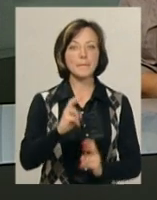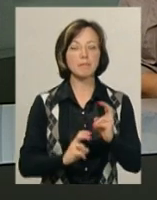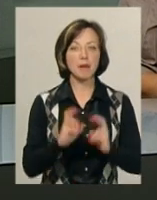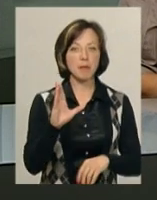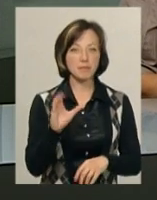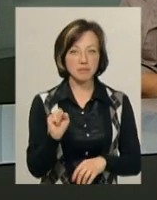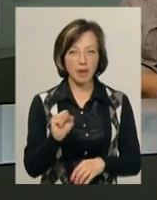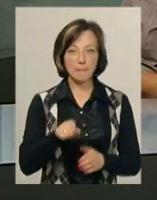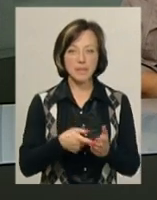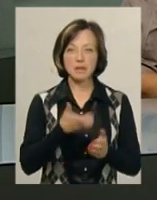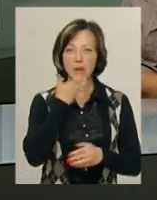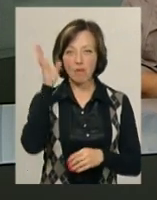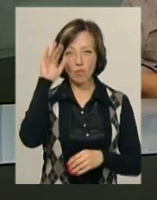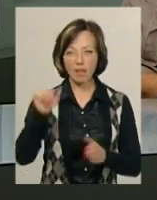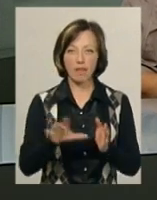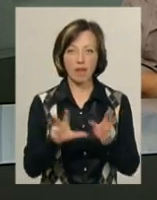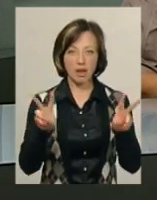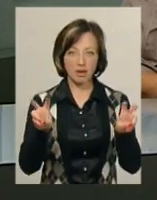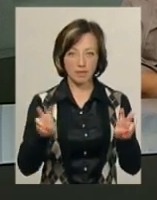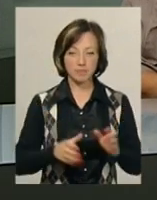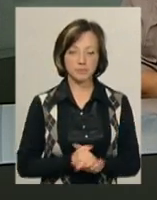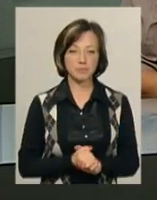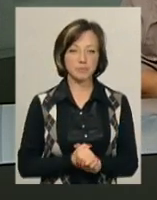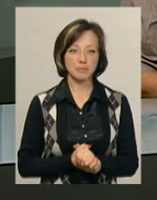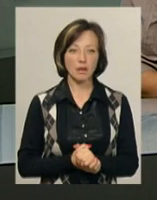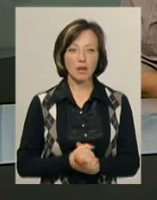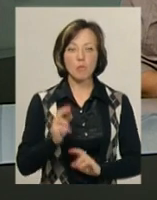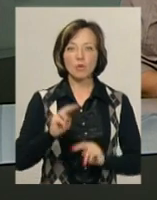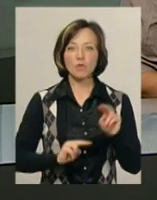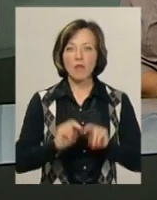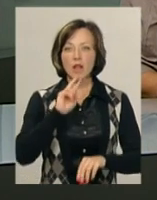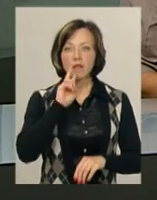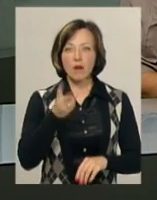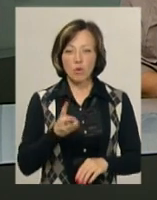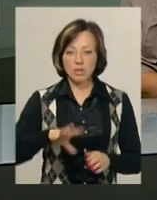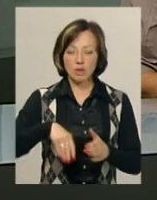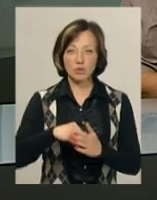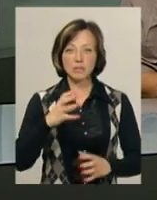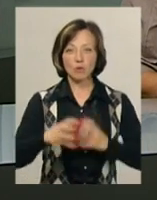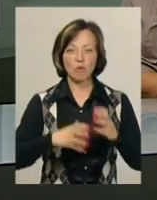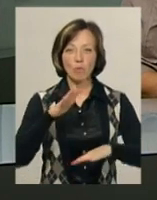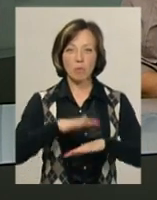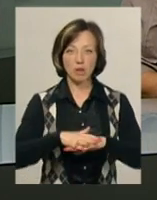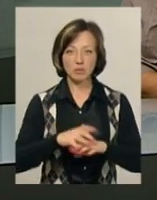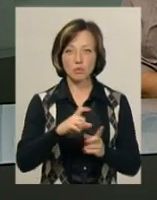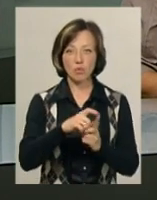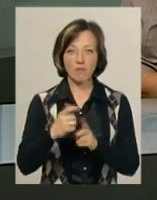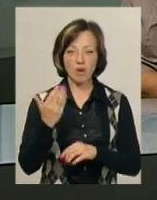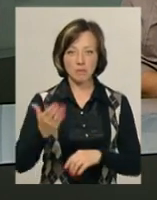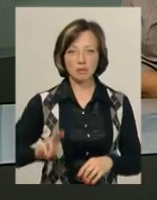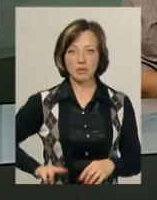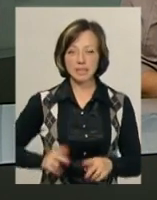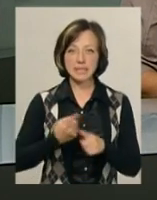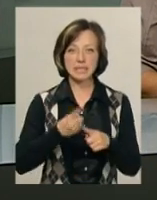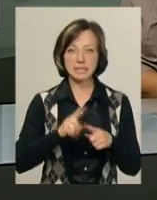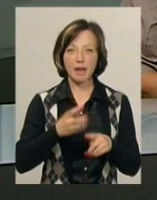підприємства «Міськтепловоденергія» Валерій Гордійчук. Будували її 2 роки за кошти Світового банку. За словами Валерія Гордійчука,